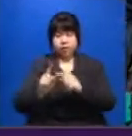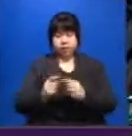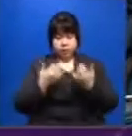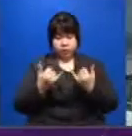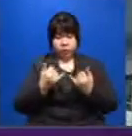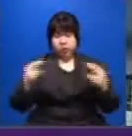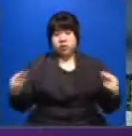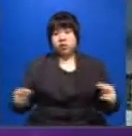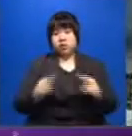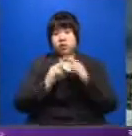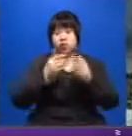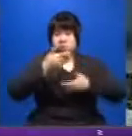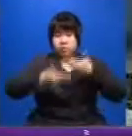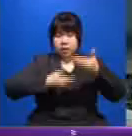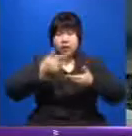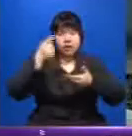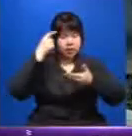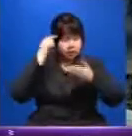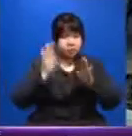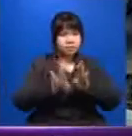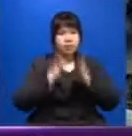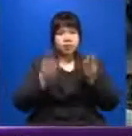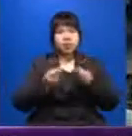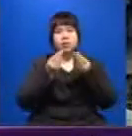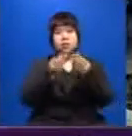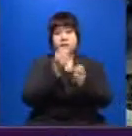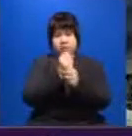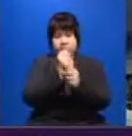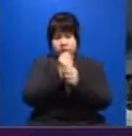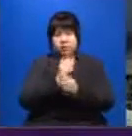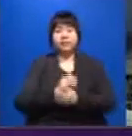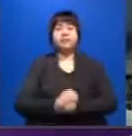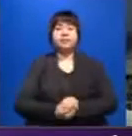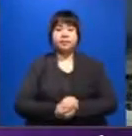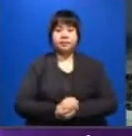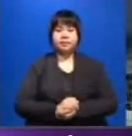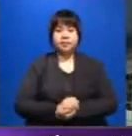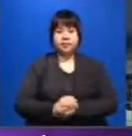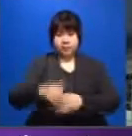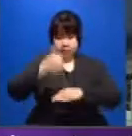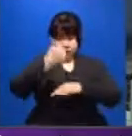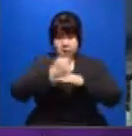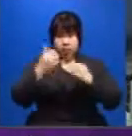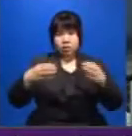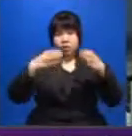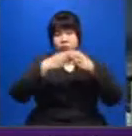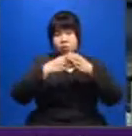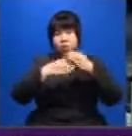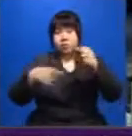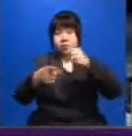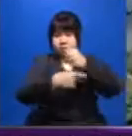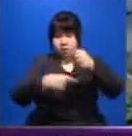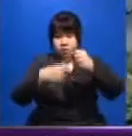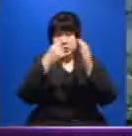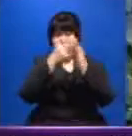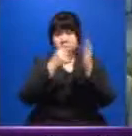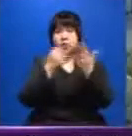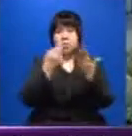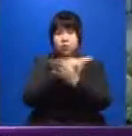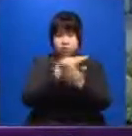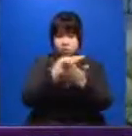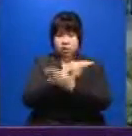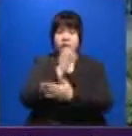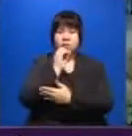พาณิชย์ให้ข้าราชการและพนักงานกลับเข้าทำงานนายสุนทรจำปาหอมแกนำกลุ่มเกษตรกรชาวนาจังหวัดราชบุรีกล่าว